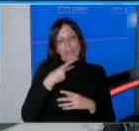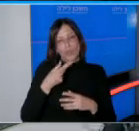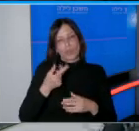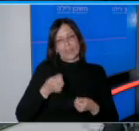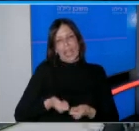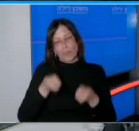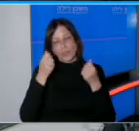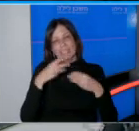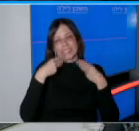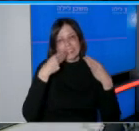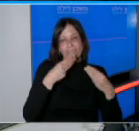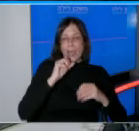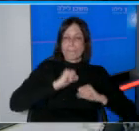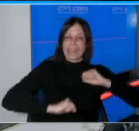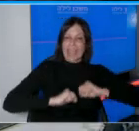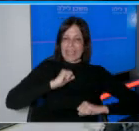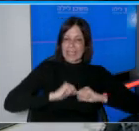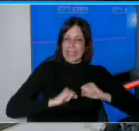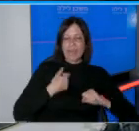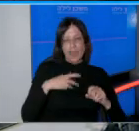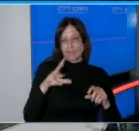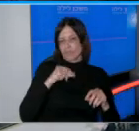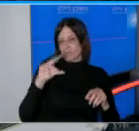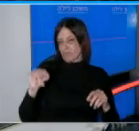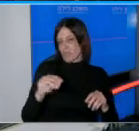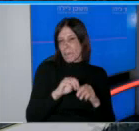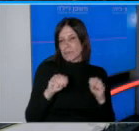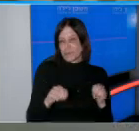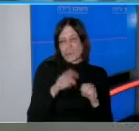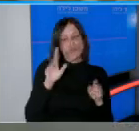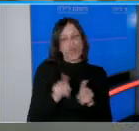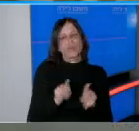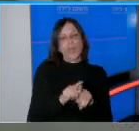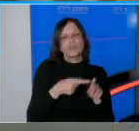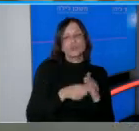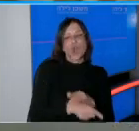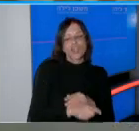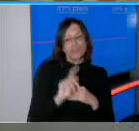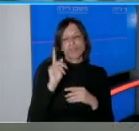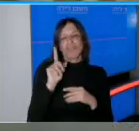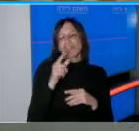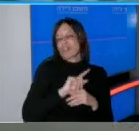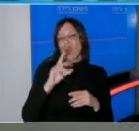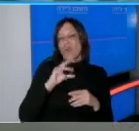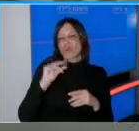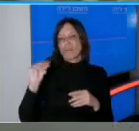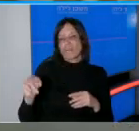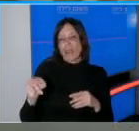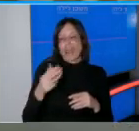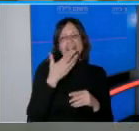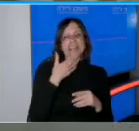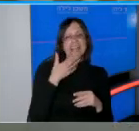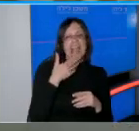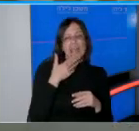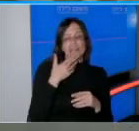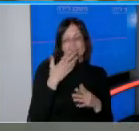בשפה, במנהגים. יש לנו, אנחנו אותה משפחה, אנחנו, יש לנו אותם שורשים, אבל זה כבר לא אותו דבר. הישראליות הטביעה